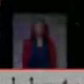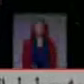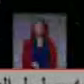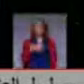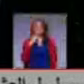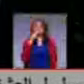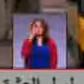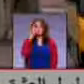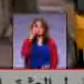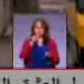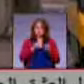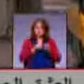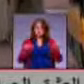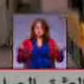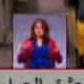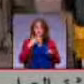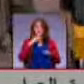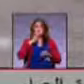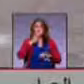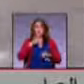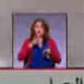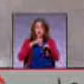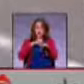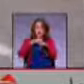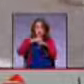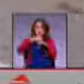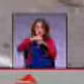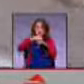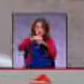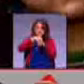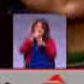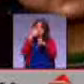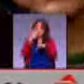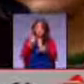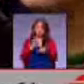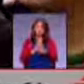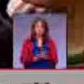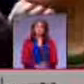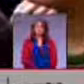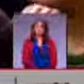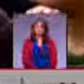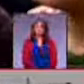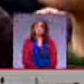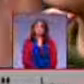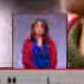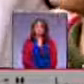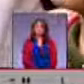في الصحة يخش لنا وطريق اتلصف وربنا يفيدهم في خيرهم والبركة وربنا فيه.